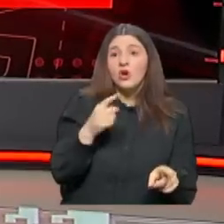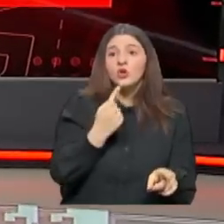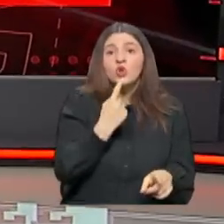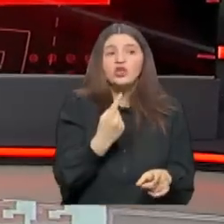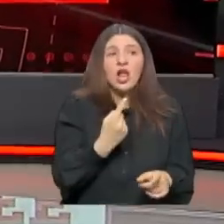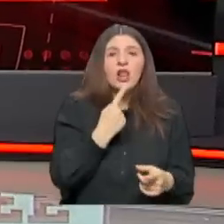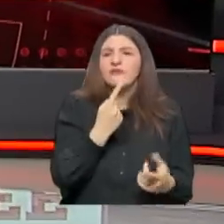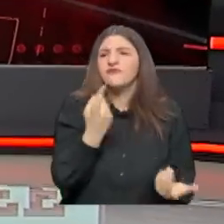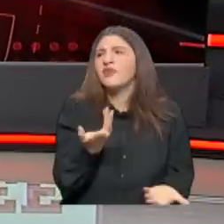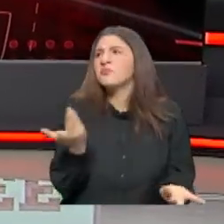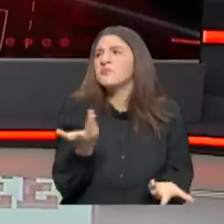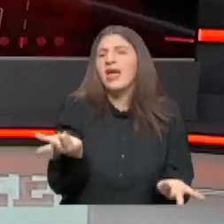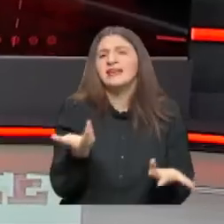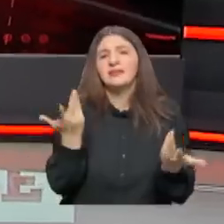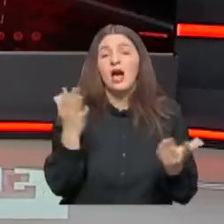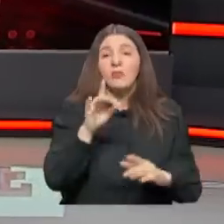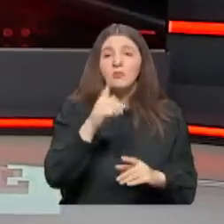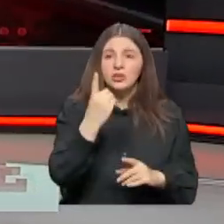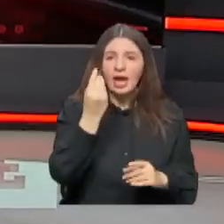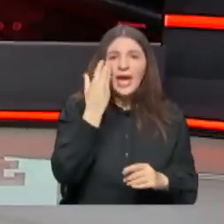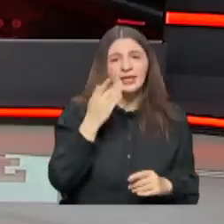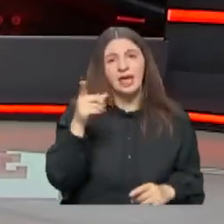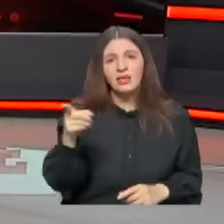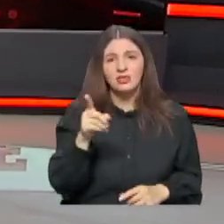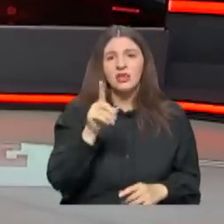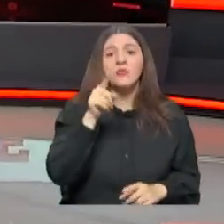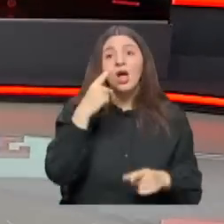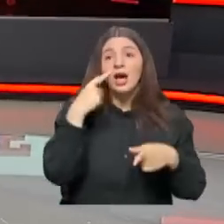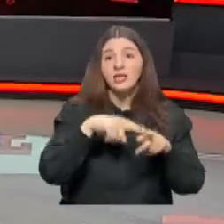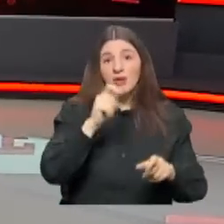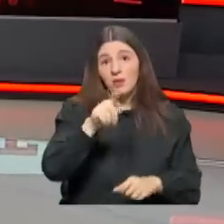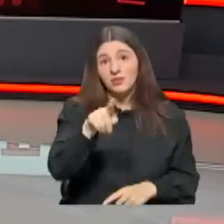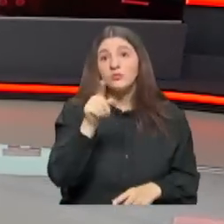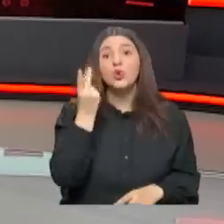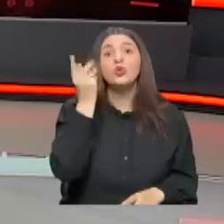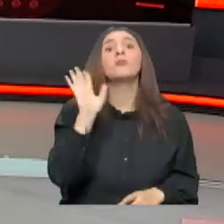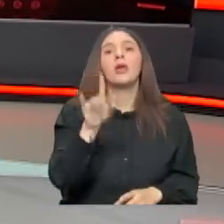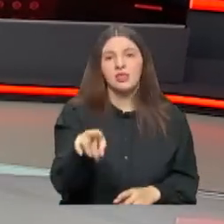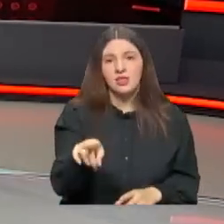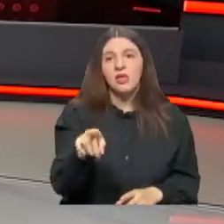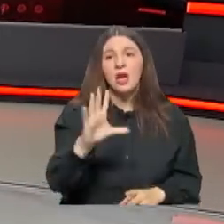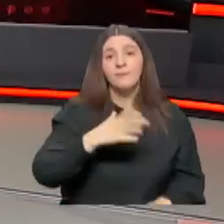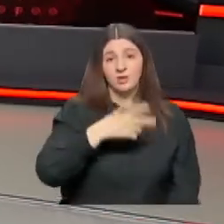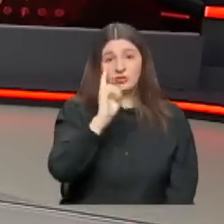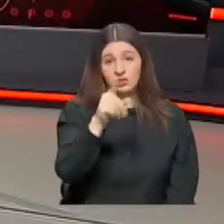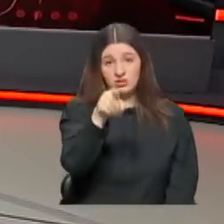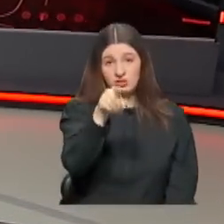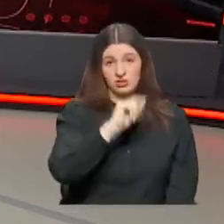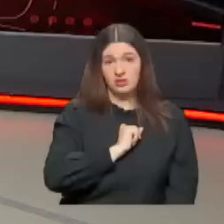sözler, laflar neyse artık yani. Ama bunları iyi izleyin. Bunları takip edin. Bunları unutmayın. Patron